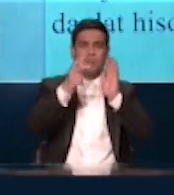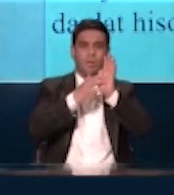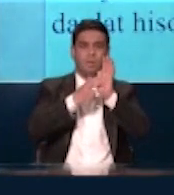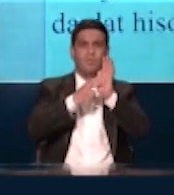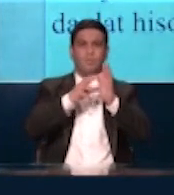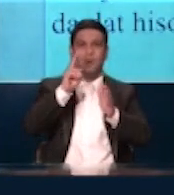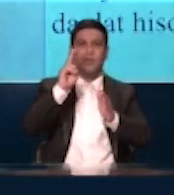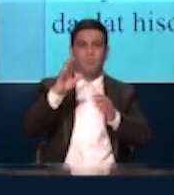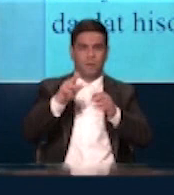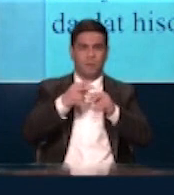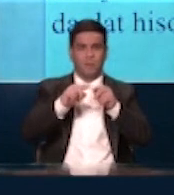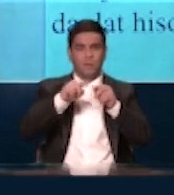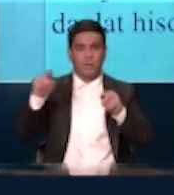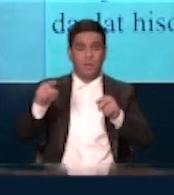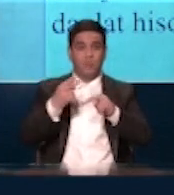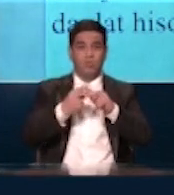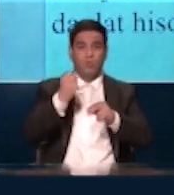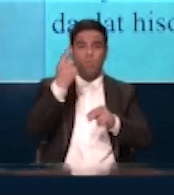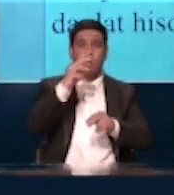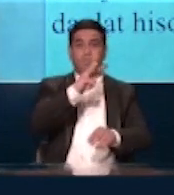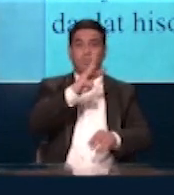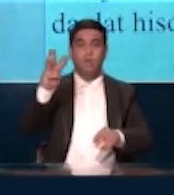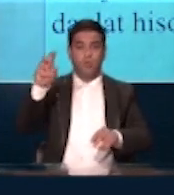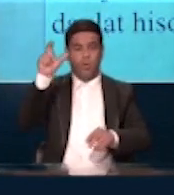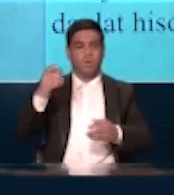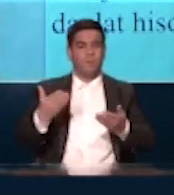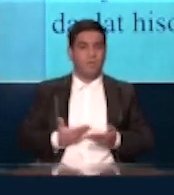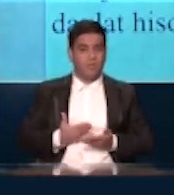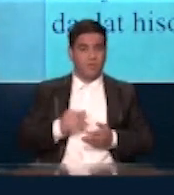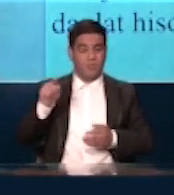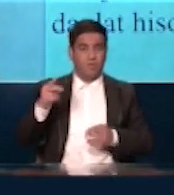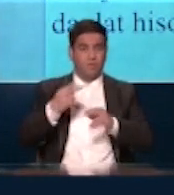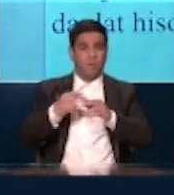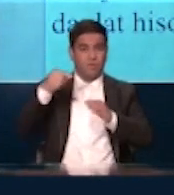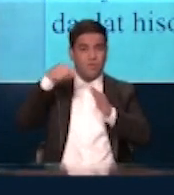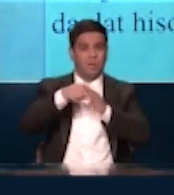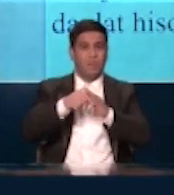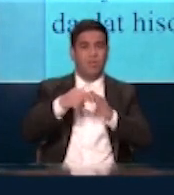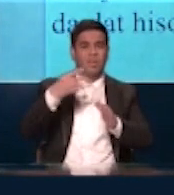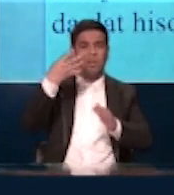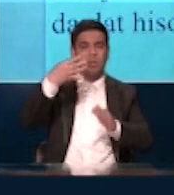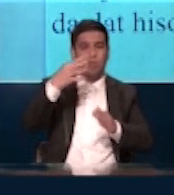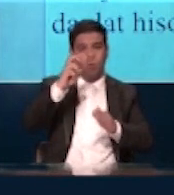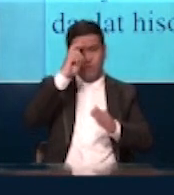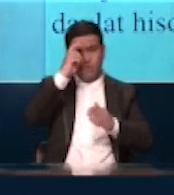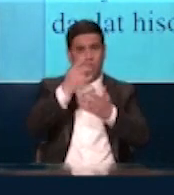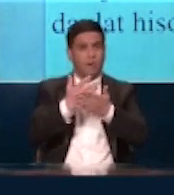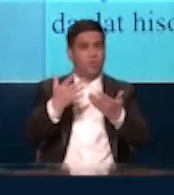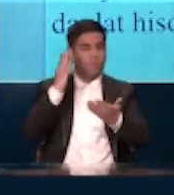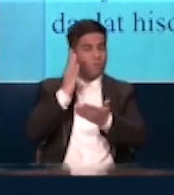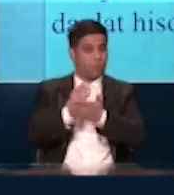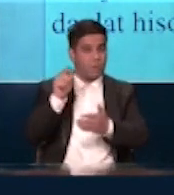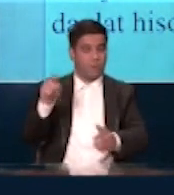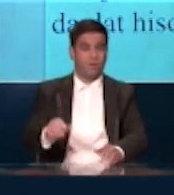1,26 million km² tashkil etadi. Mazkur mintaqada 11 million kishi aholi yashayapti. Uning tarkibida 40 ga yaqin turli davlat va mamlakatlar